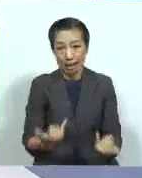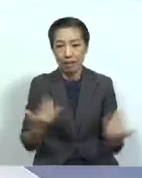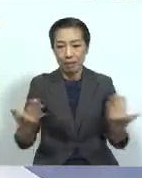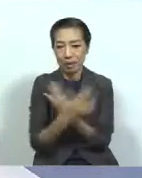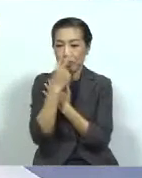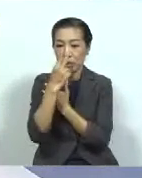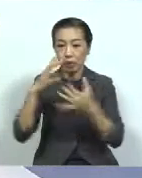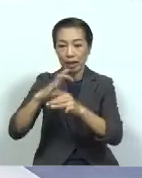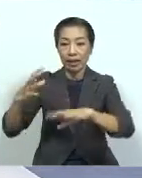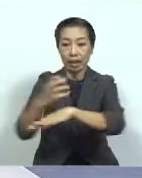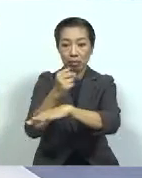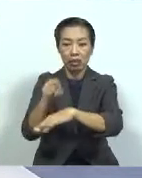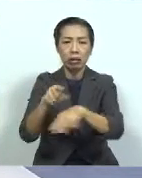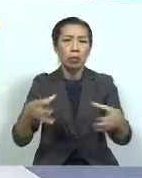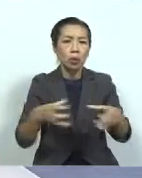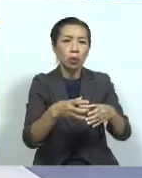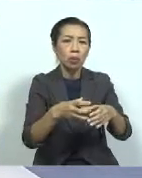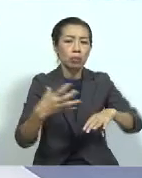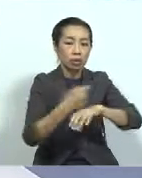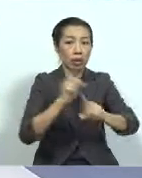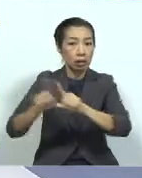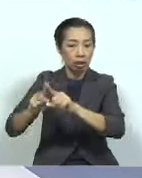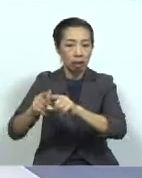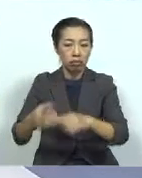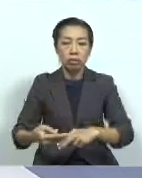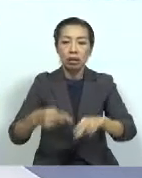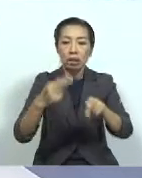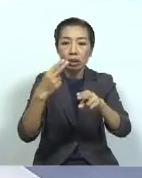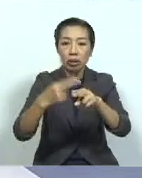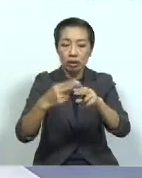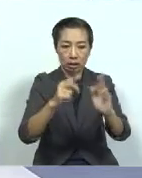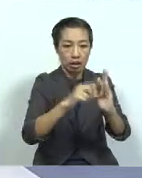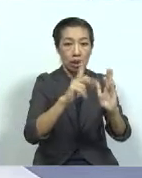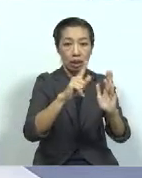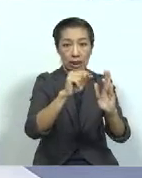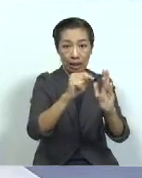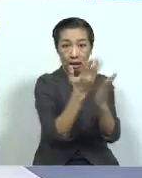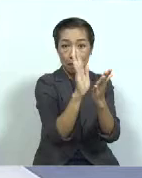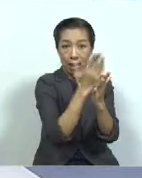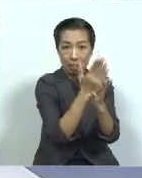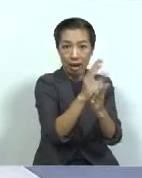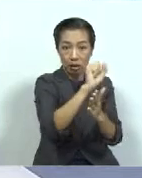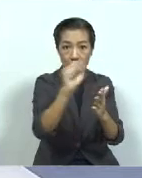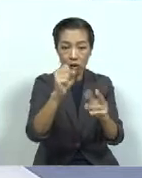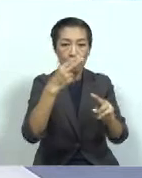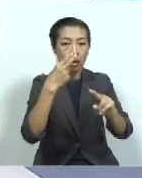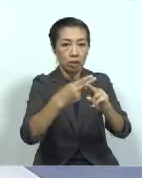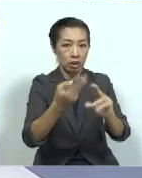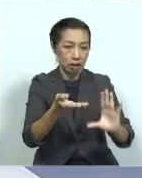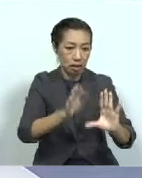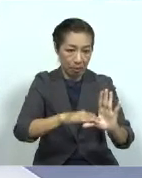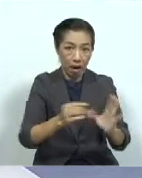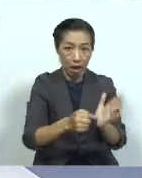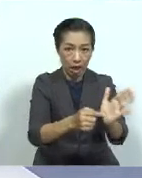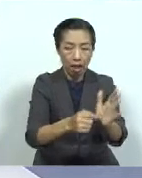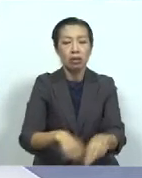ตอนนี้บรรดาพรรคการเมืองต่างๆยังคงทยอยที่จะยื่นใบสมัครนะครับส.ส.แบบแบ่งเขตรวมถึงส.ส.แบบบัญชีรายชื่อกันอย่างต่อเนื่องโ